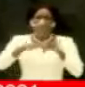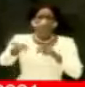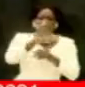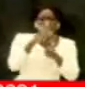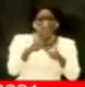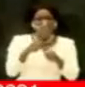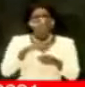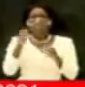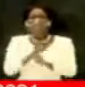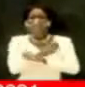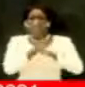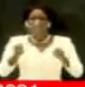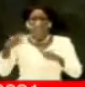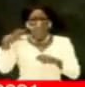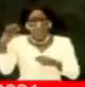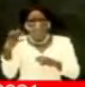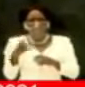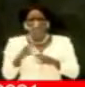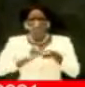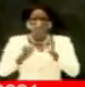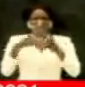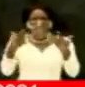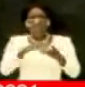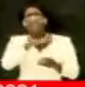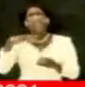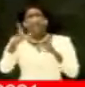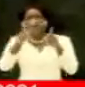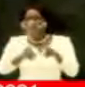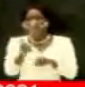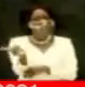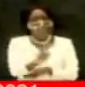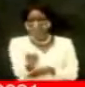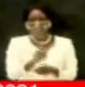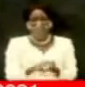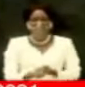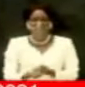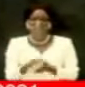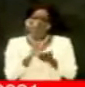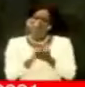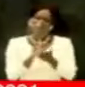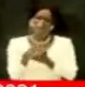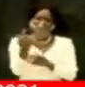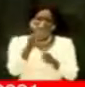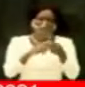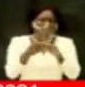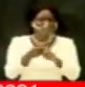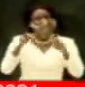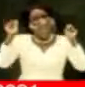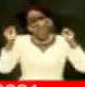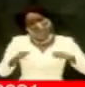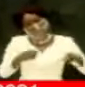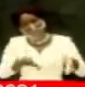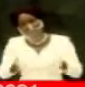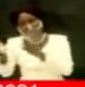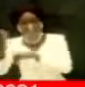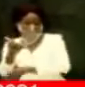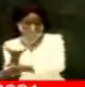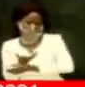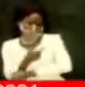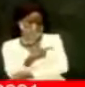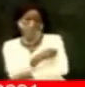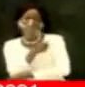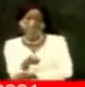ndiye ndapempha Malawi anzanga kuti ndithu titero kuti tipite tikalandire katemera ameneyi posalephera bimenda kambira munja kuti alipo awiri atatu